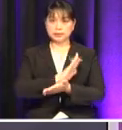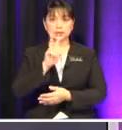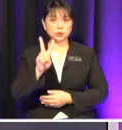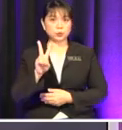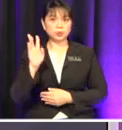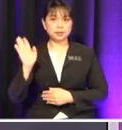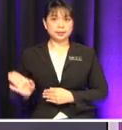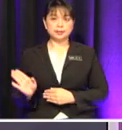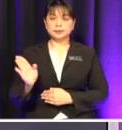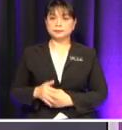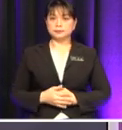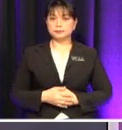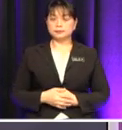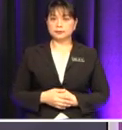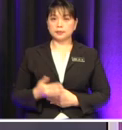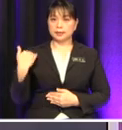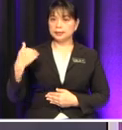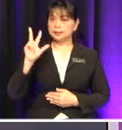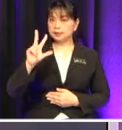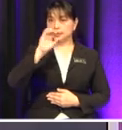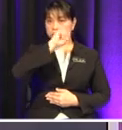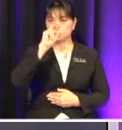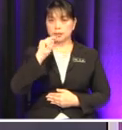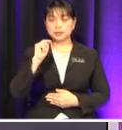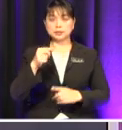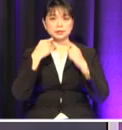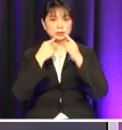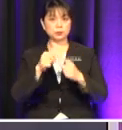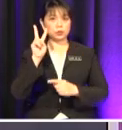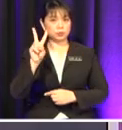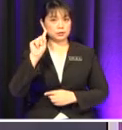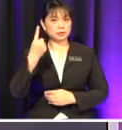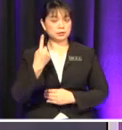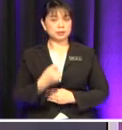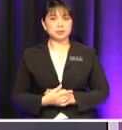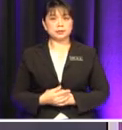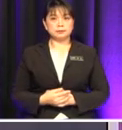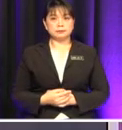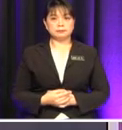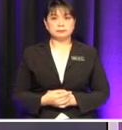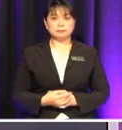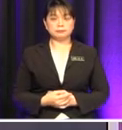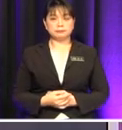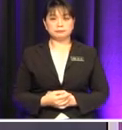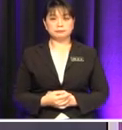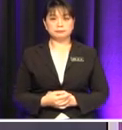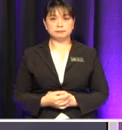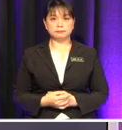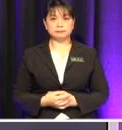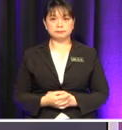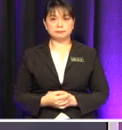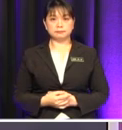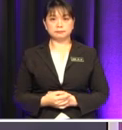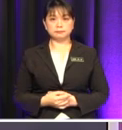oke Ada tiga soal Lan jawab dua soal LAN saja Oke kemudian semua soal